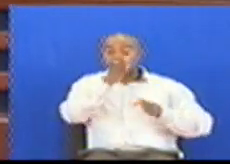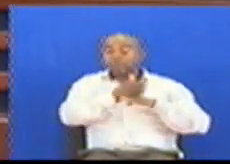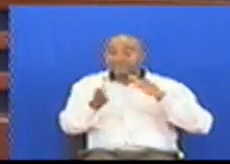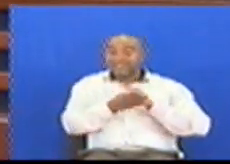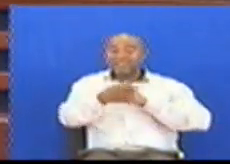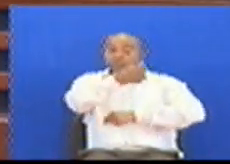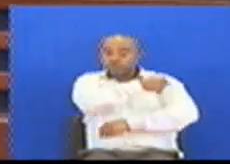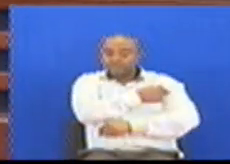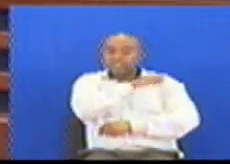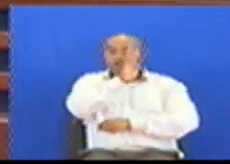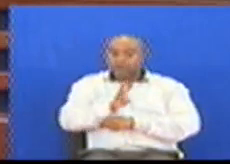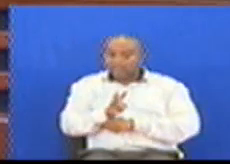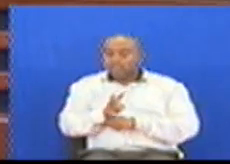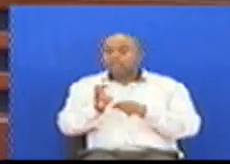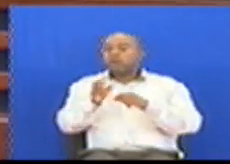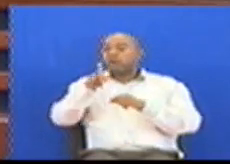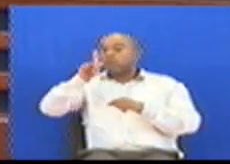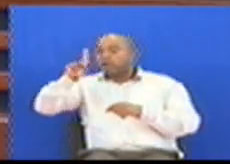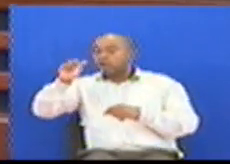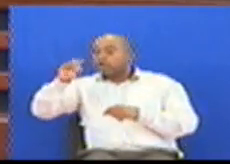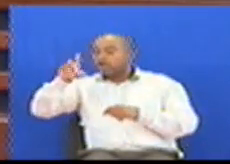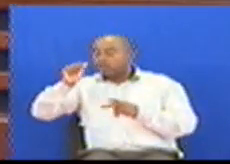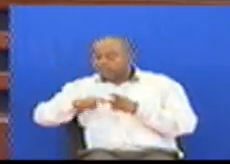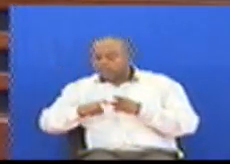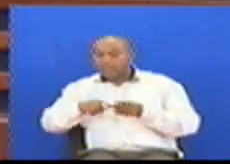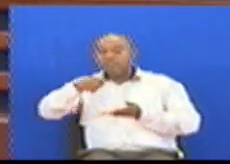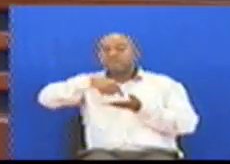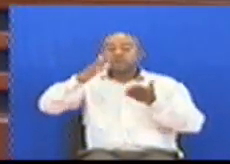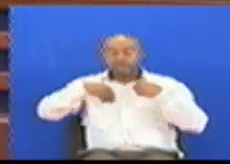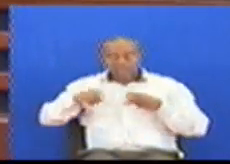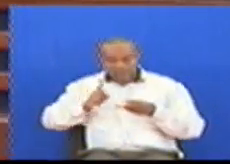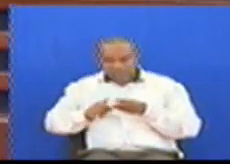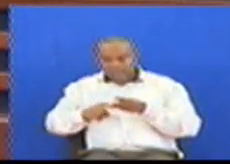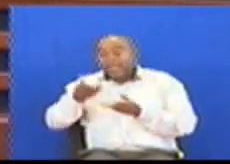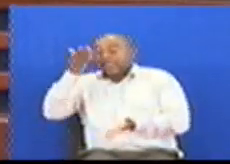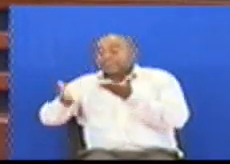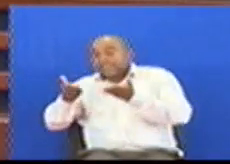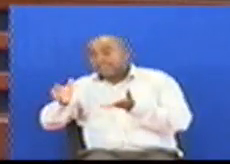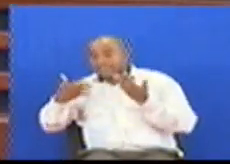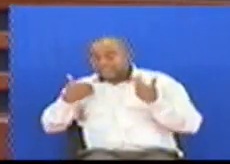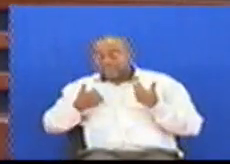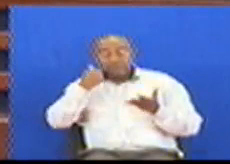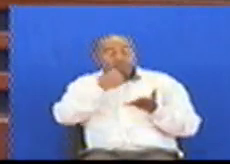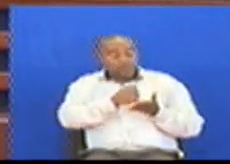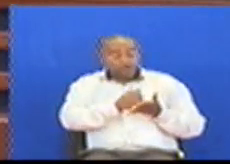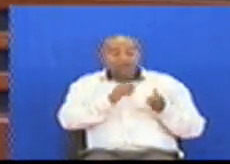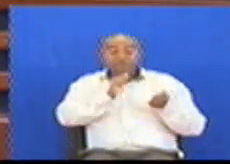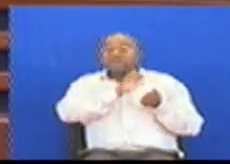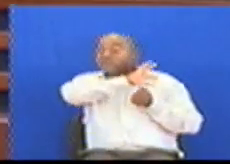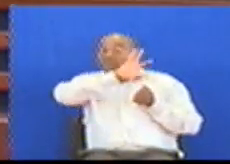hospitali za kanda, zahanati na vituo vya afya, na sasa umechagua kupeleka vifaa kwenye hospitali zote